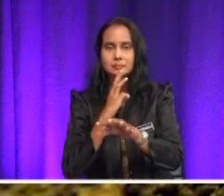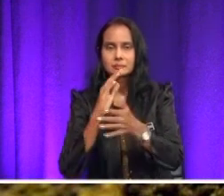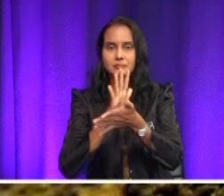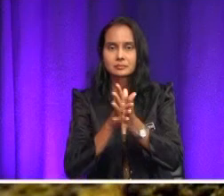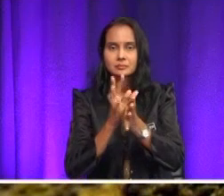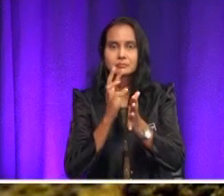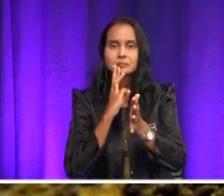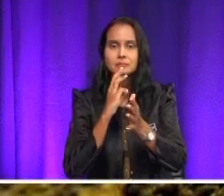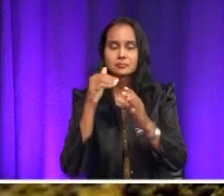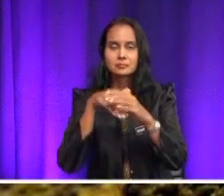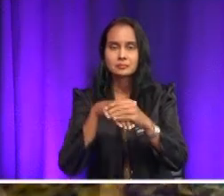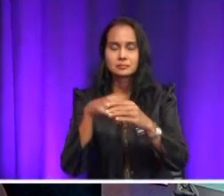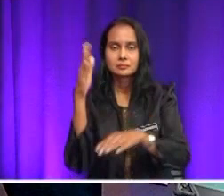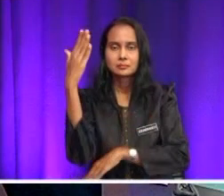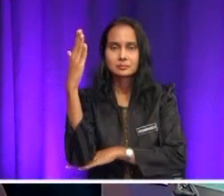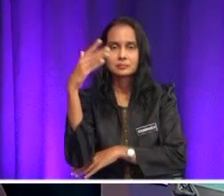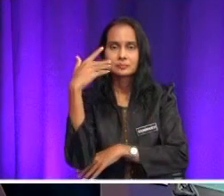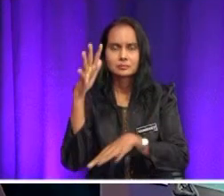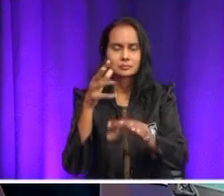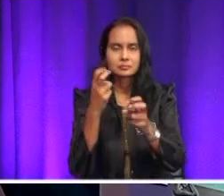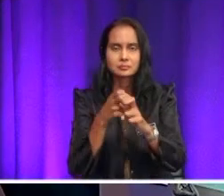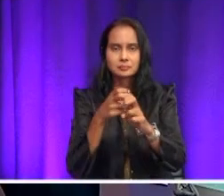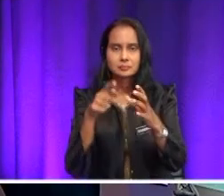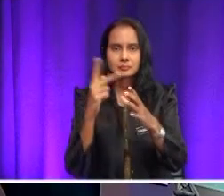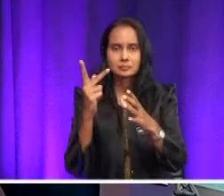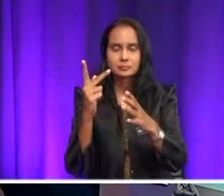sudah ada air banyak di bagian luar